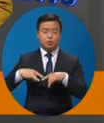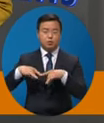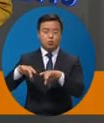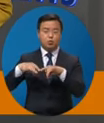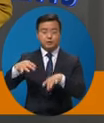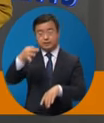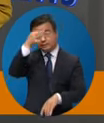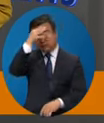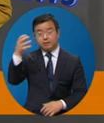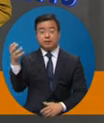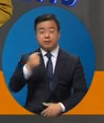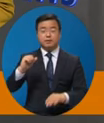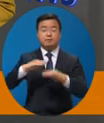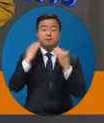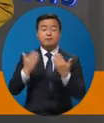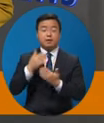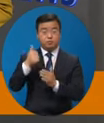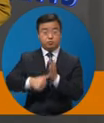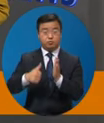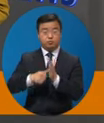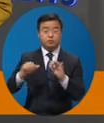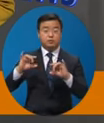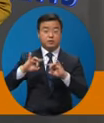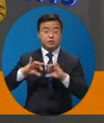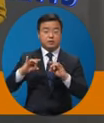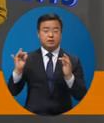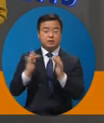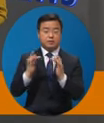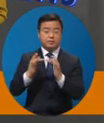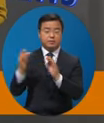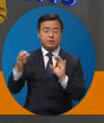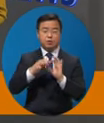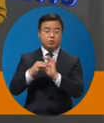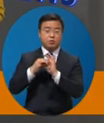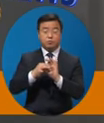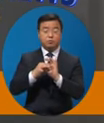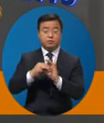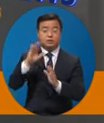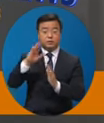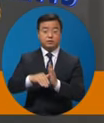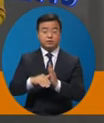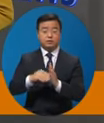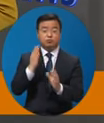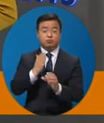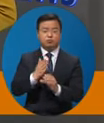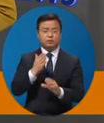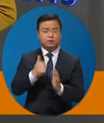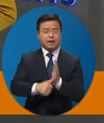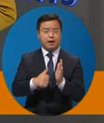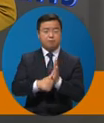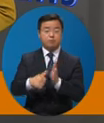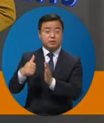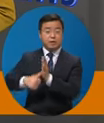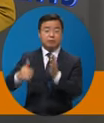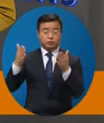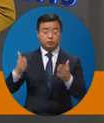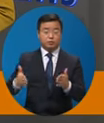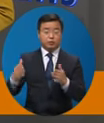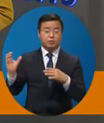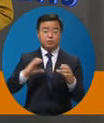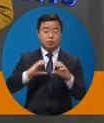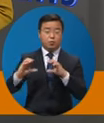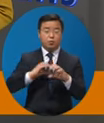입히는 만물 인터넷 시대가 도래하고 있습니다. 사물이 알아서 다른 사물과 소통한다는 건데, 우리 기술은 전